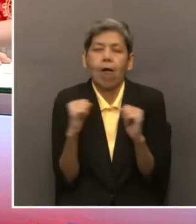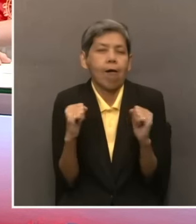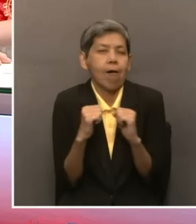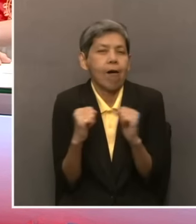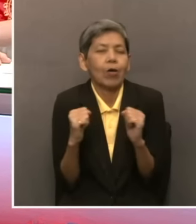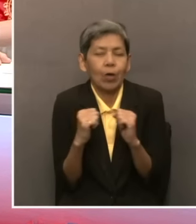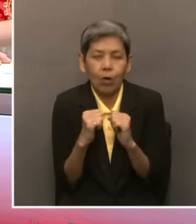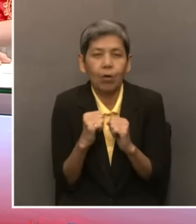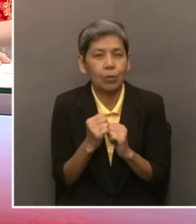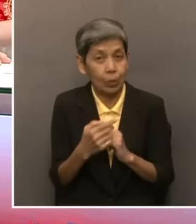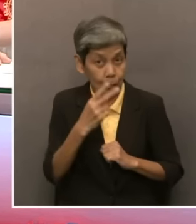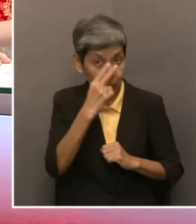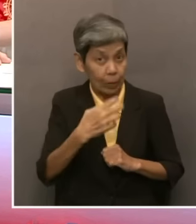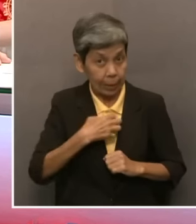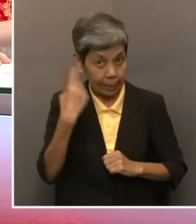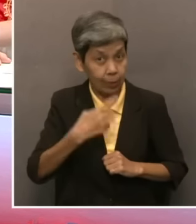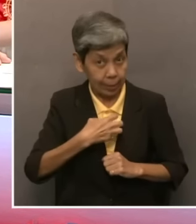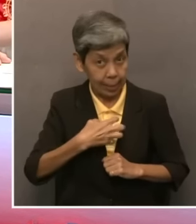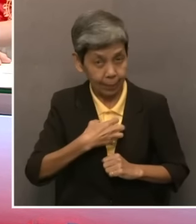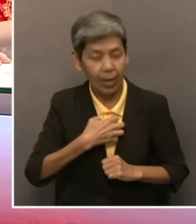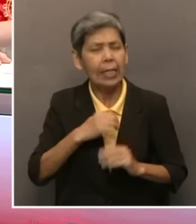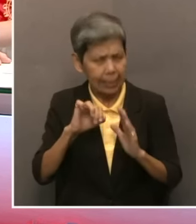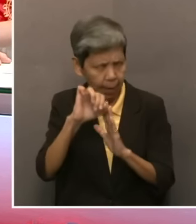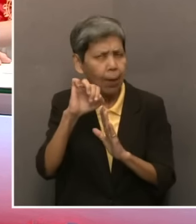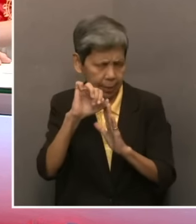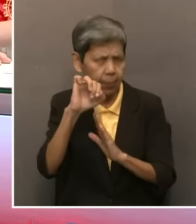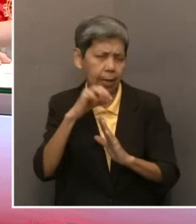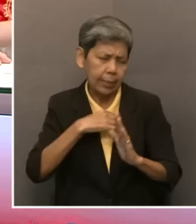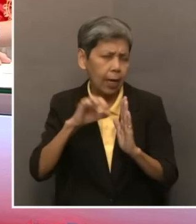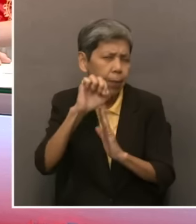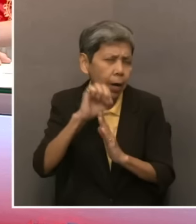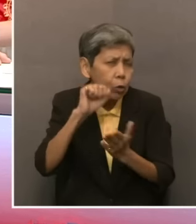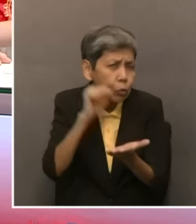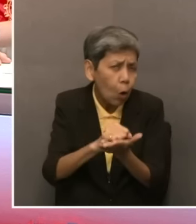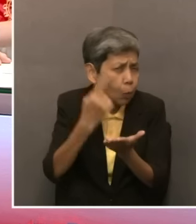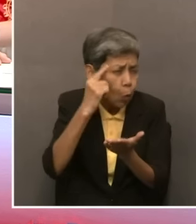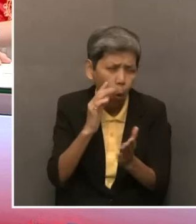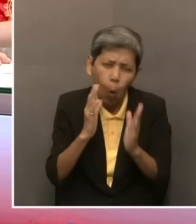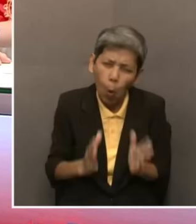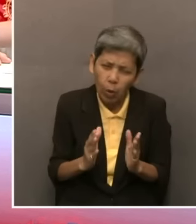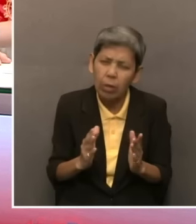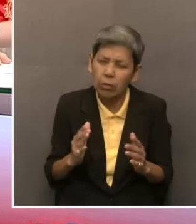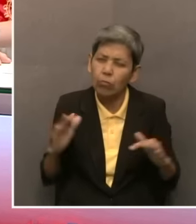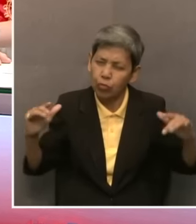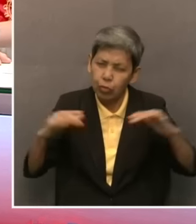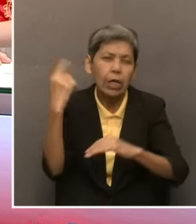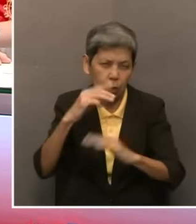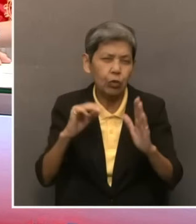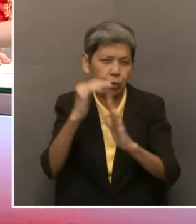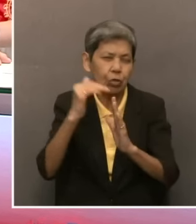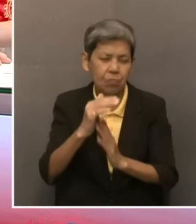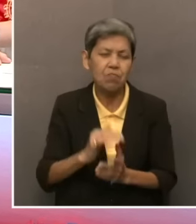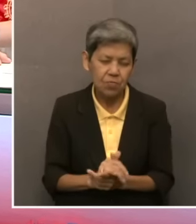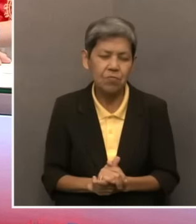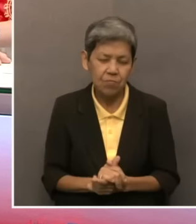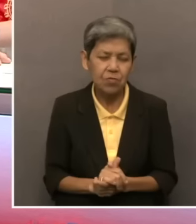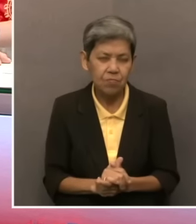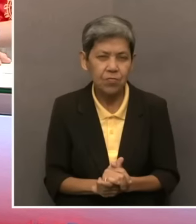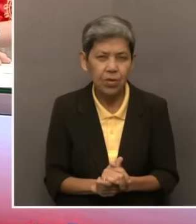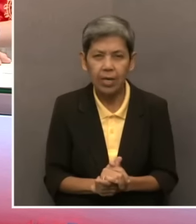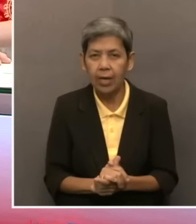จนะพี่ลิซ่าก็เล็งๆอยู่เหมือนกันใช่ไหมครับ ว่าอยากจะไปเชียงใหม่เหมือนกันค่ะไม่รู้จะจองทันไหมคนน่าจะอยากจะไปแอวเหนือกันเยอะ ครับผมนะ